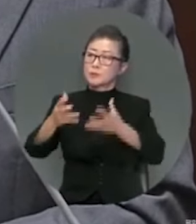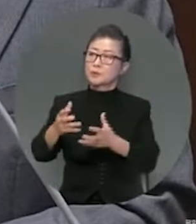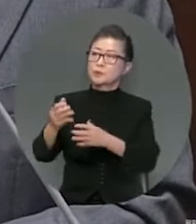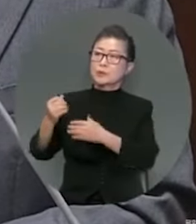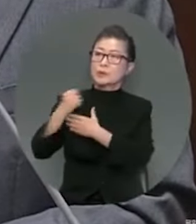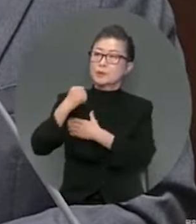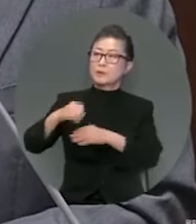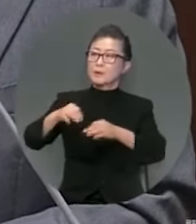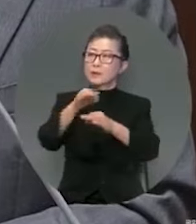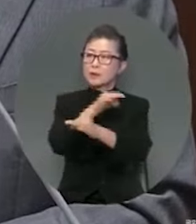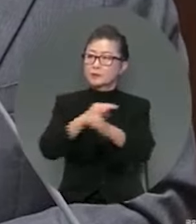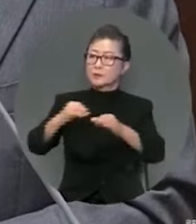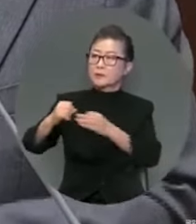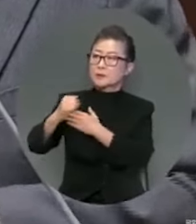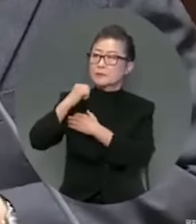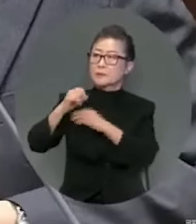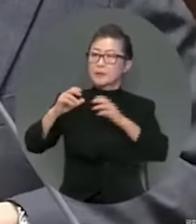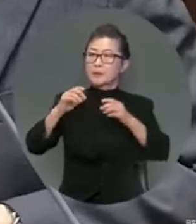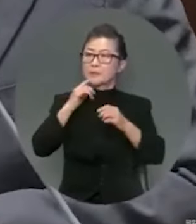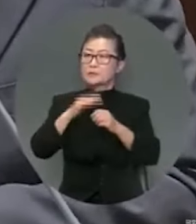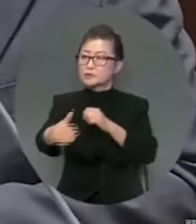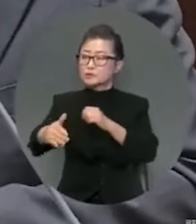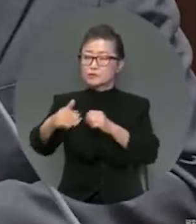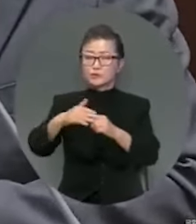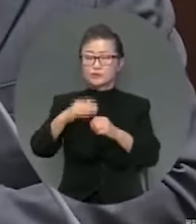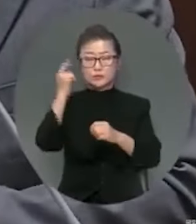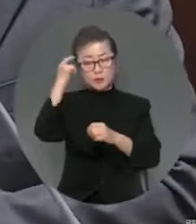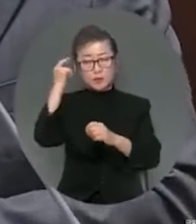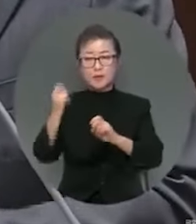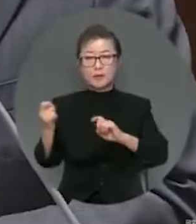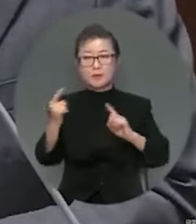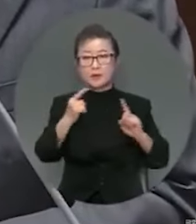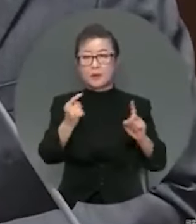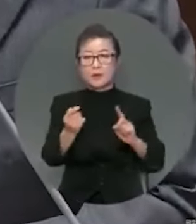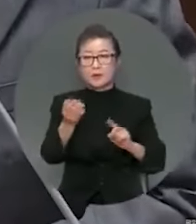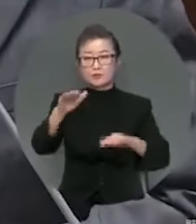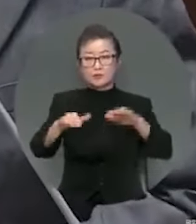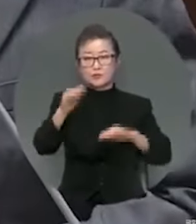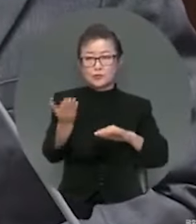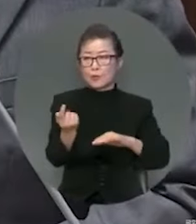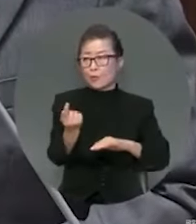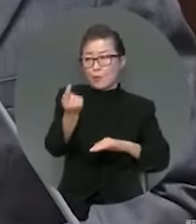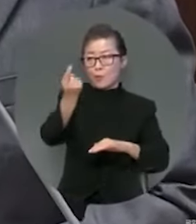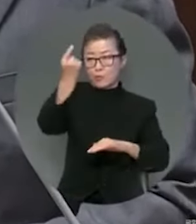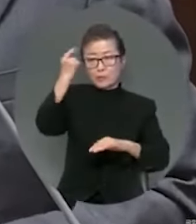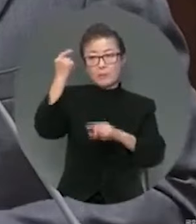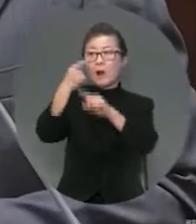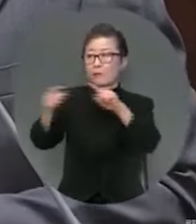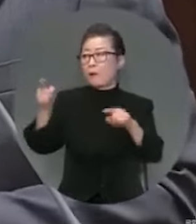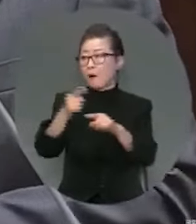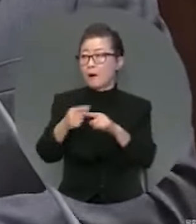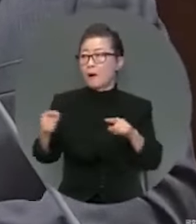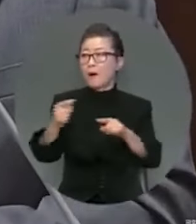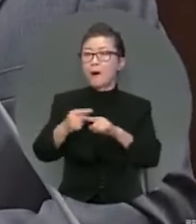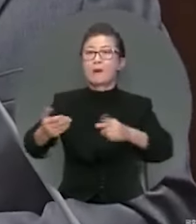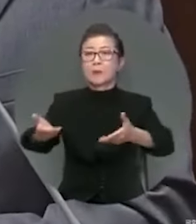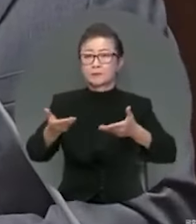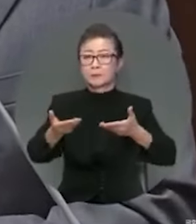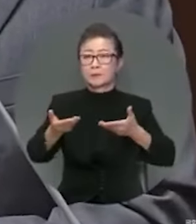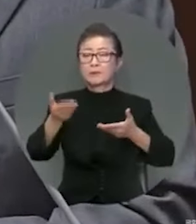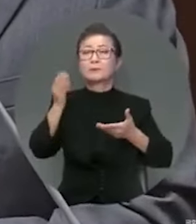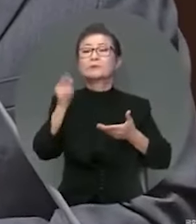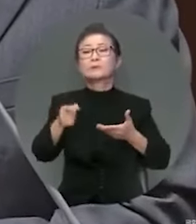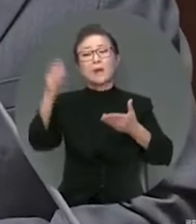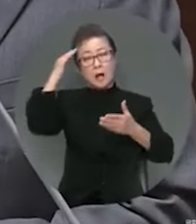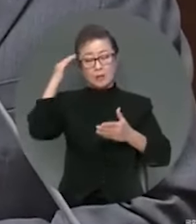경제, 우리의 민주주의 이런 것에 대한 높은 평가를 하고 있습니다. 그런 나라에서 어떻게 계엄이라는